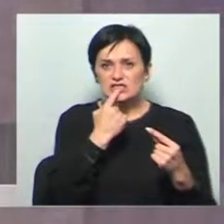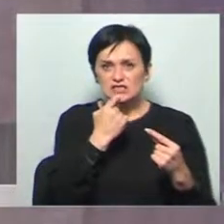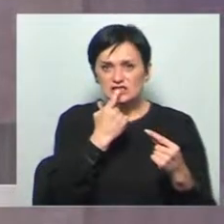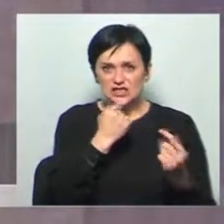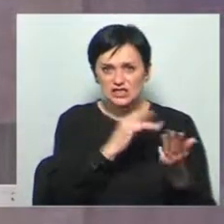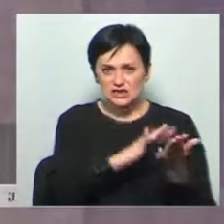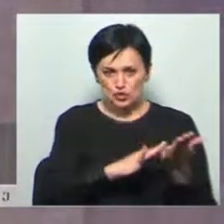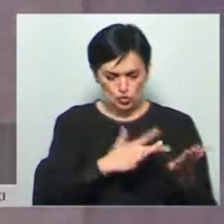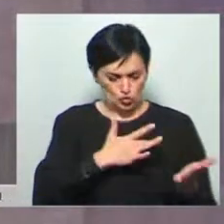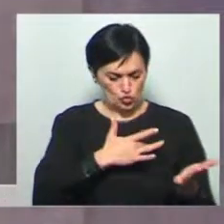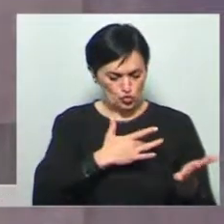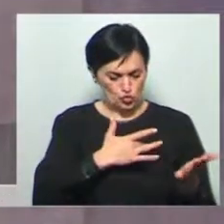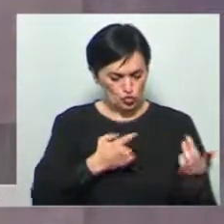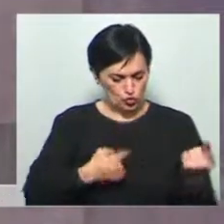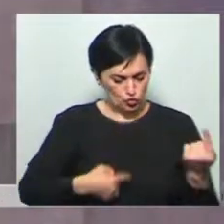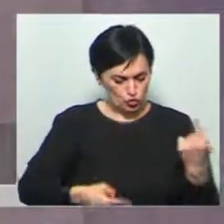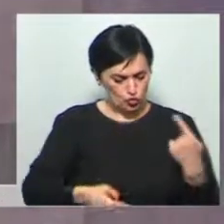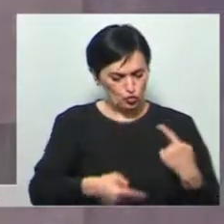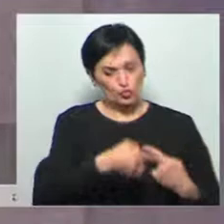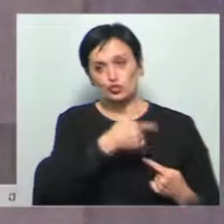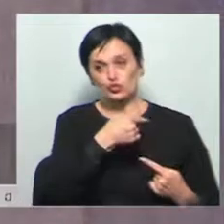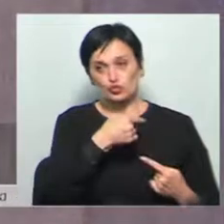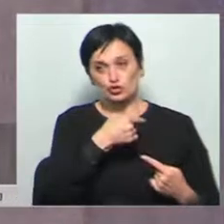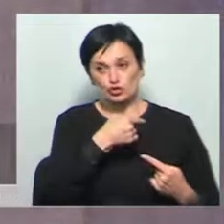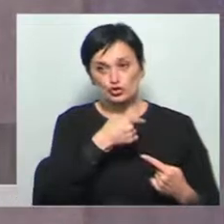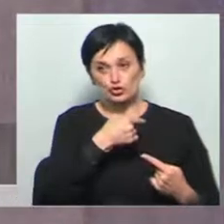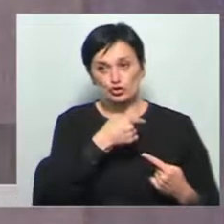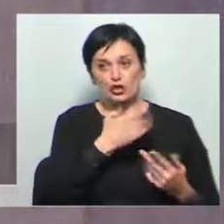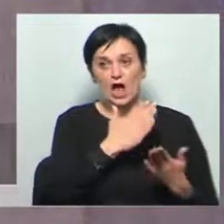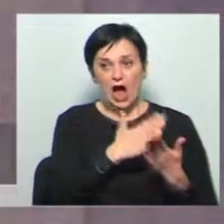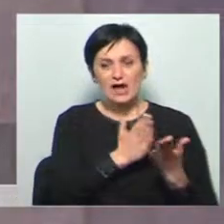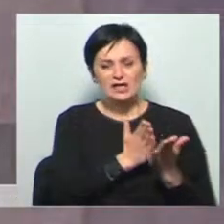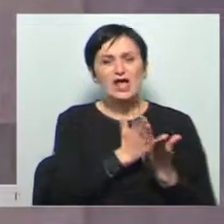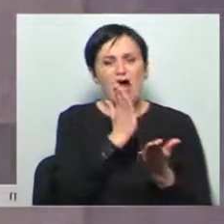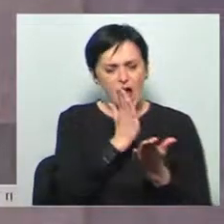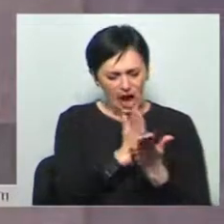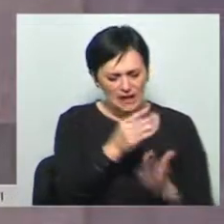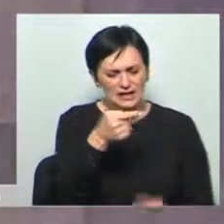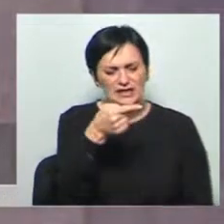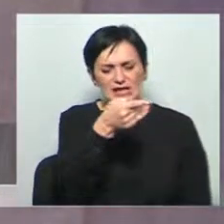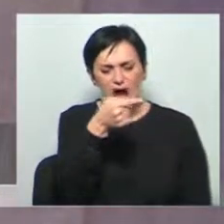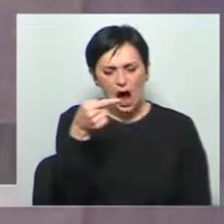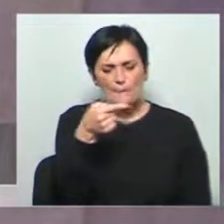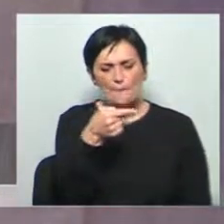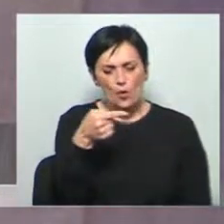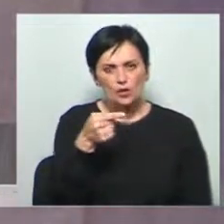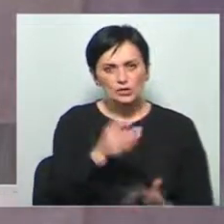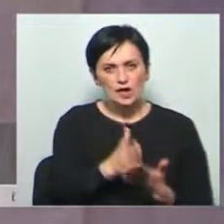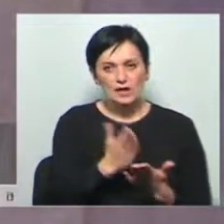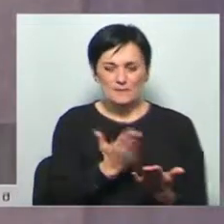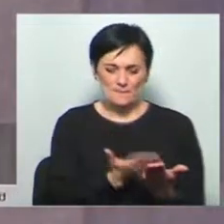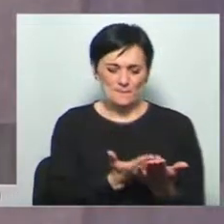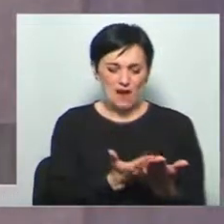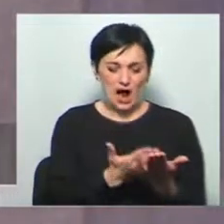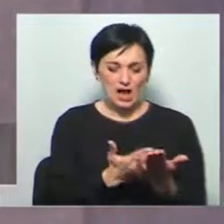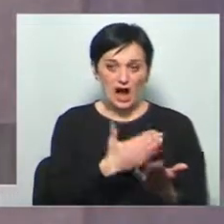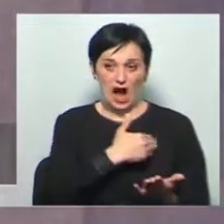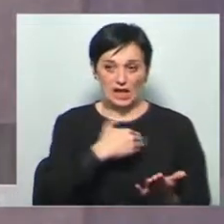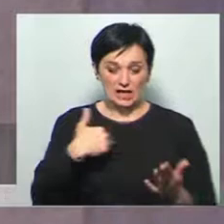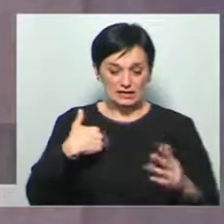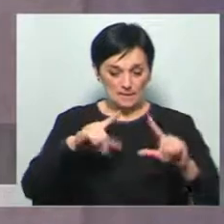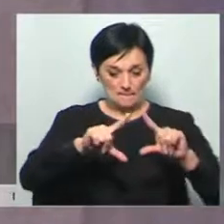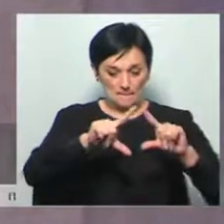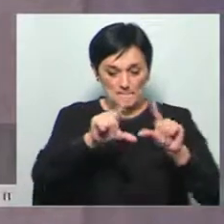გულში და არტერიები, რომელსაც გამოაქვს. არის ის გამონაკლისებიც, როდესაც მაგალითად ფილტრში